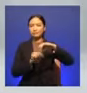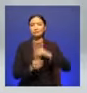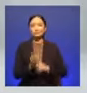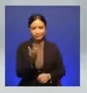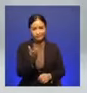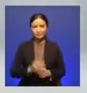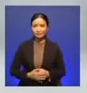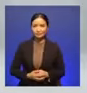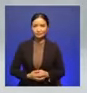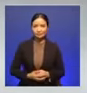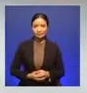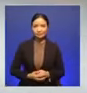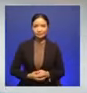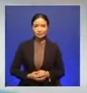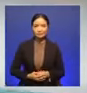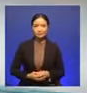ค่ะ